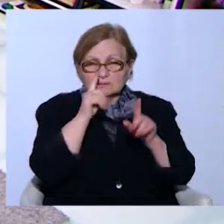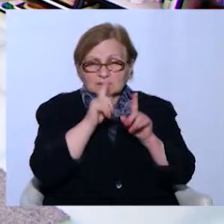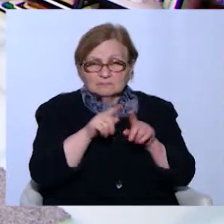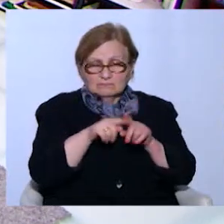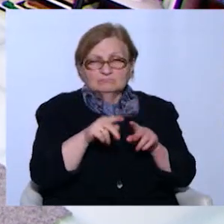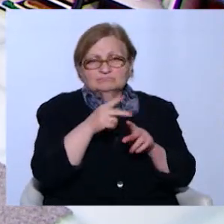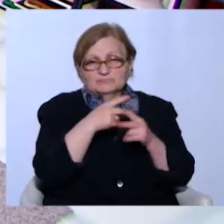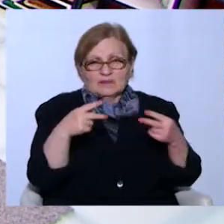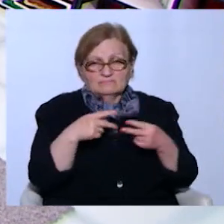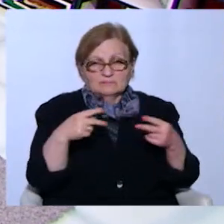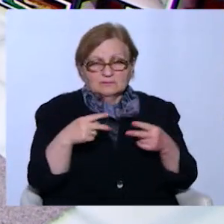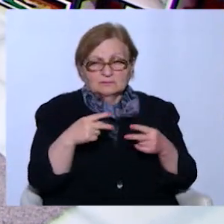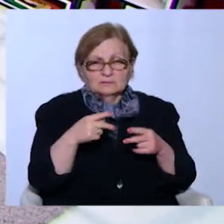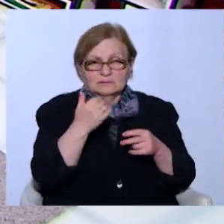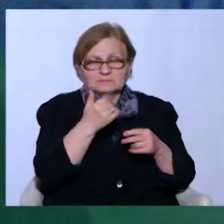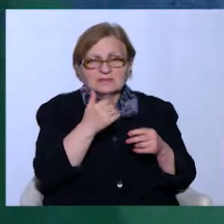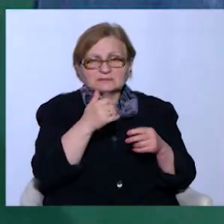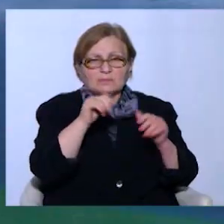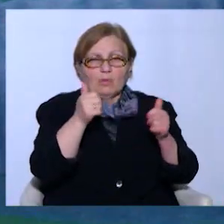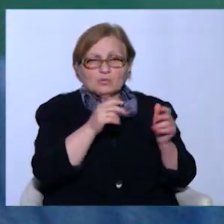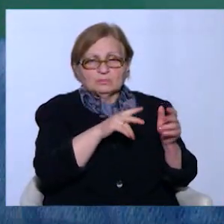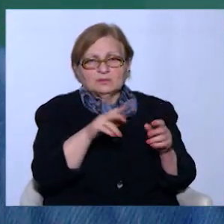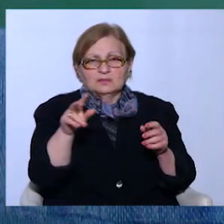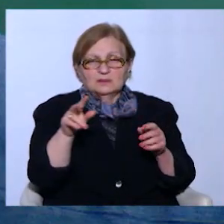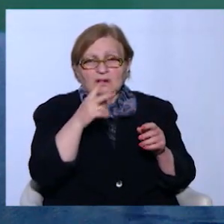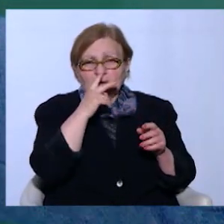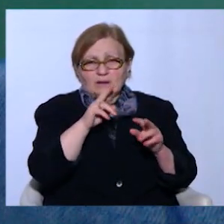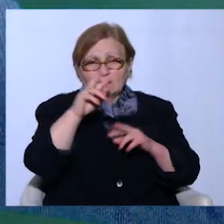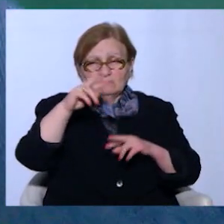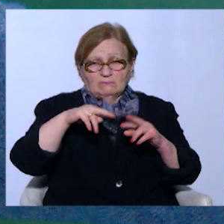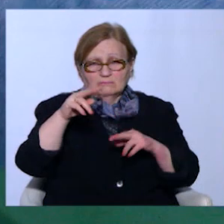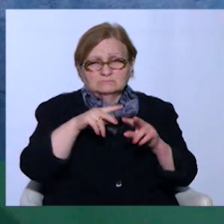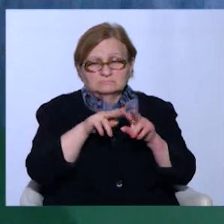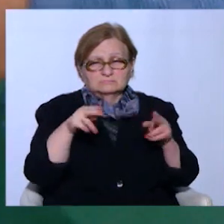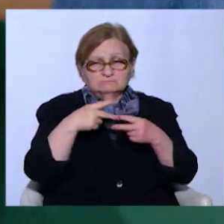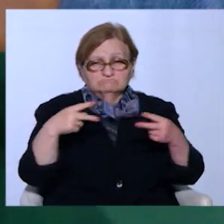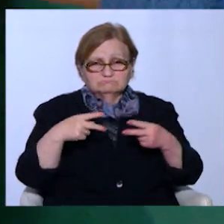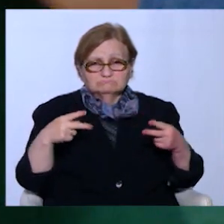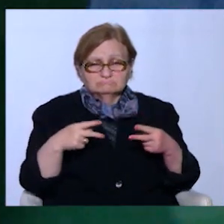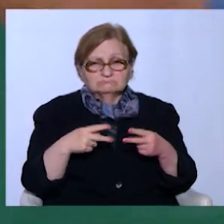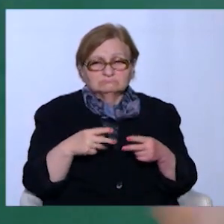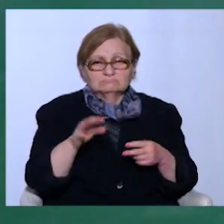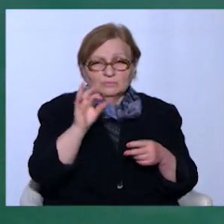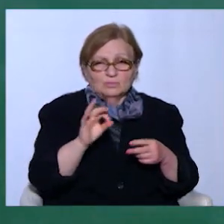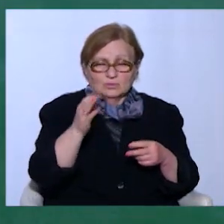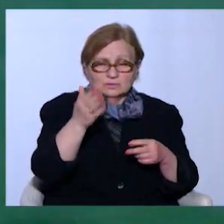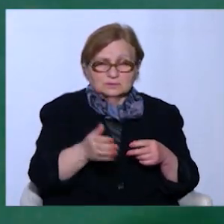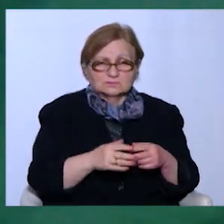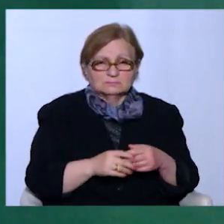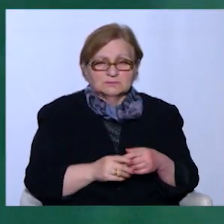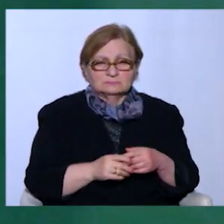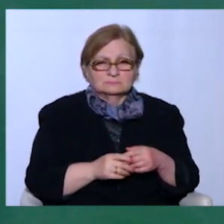გავუტოლოთ მათი ფორმულები ერთმანეთს, მიიღება x კვადრატ - 2x + 1 უდრის 0-ს